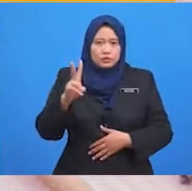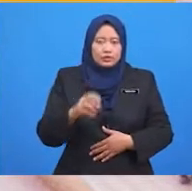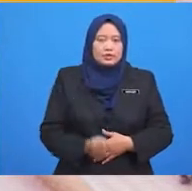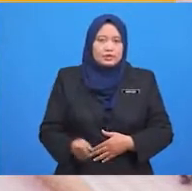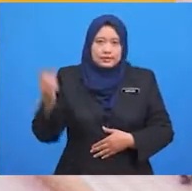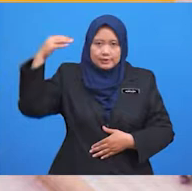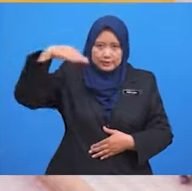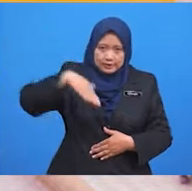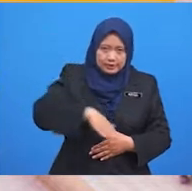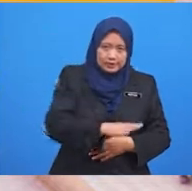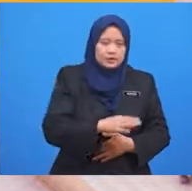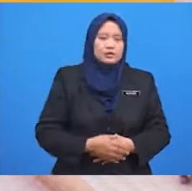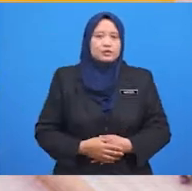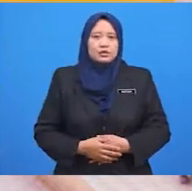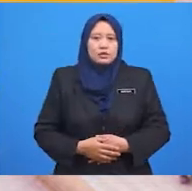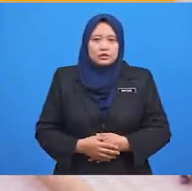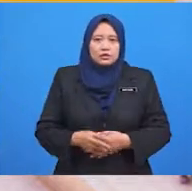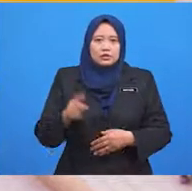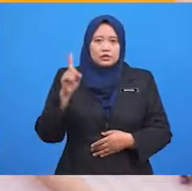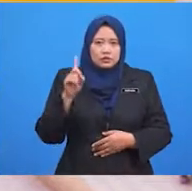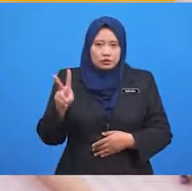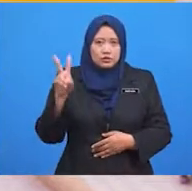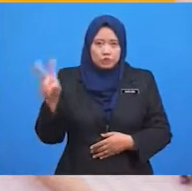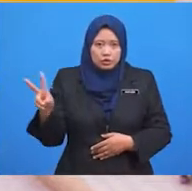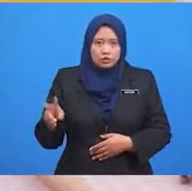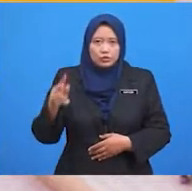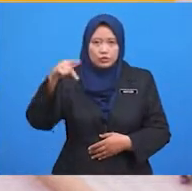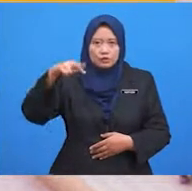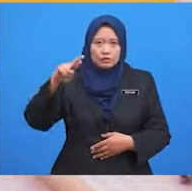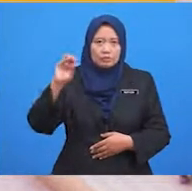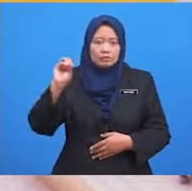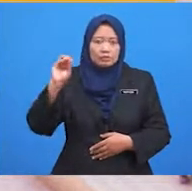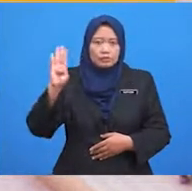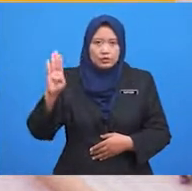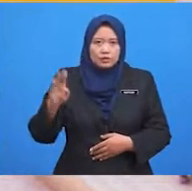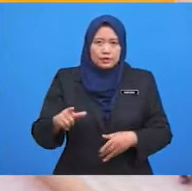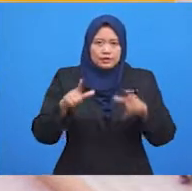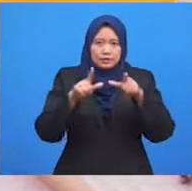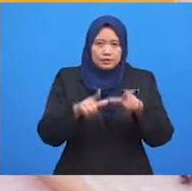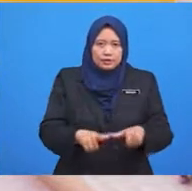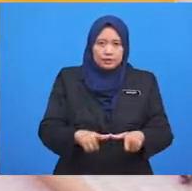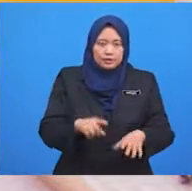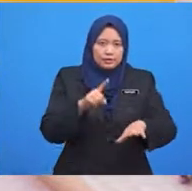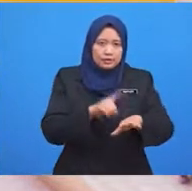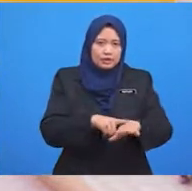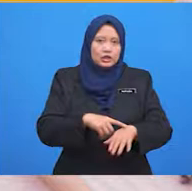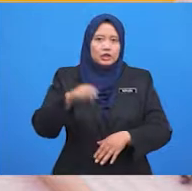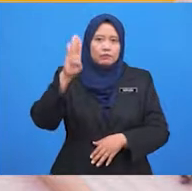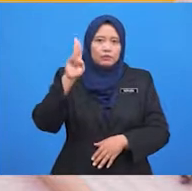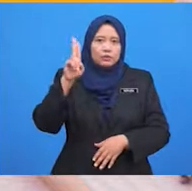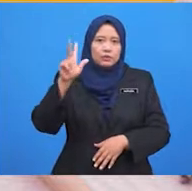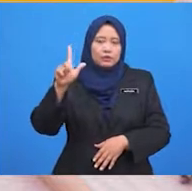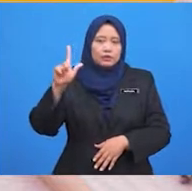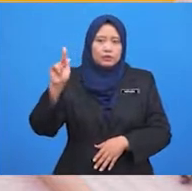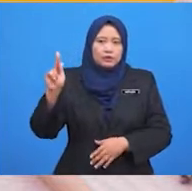slide. Kedua-dua prop ini diletakkan di bahagian bulk otot dengan ringan. Kedua-dua prop ini akan